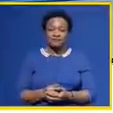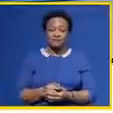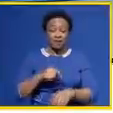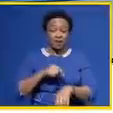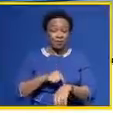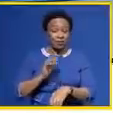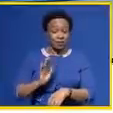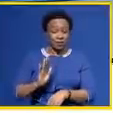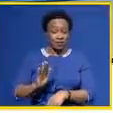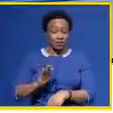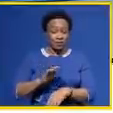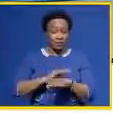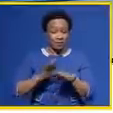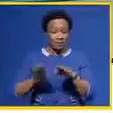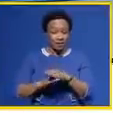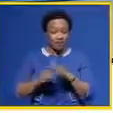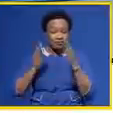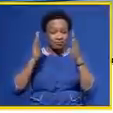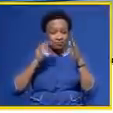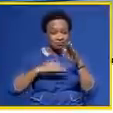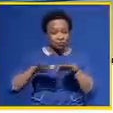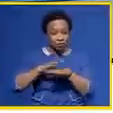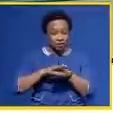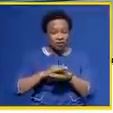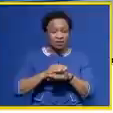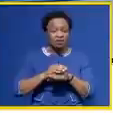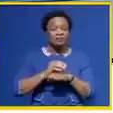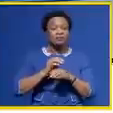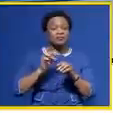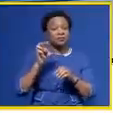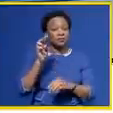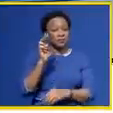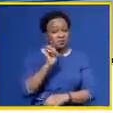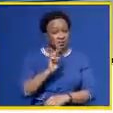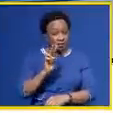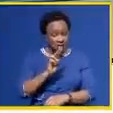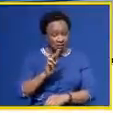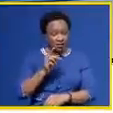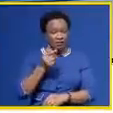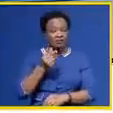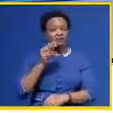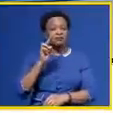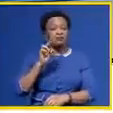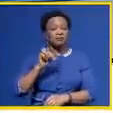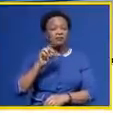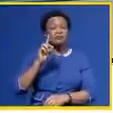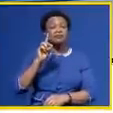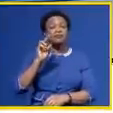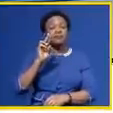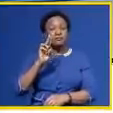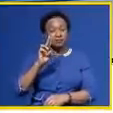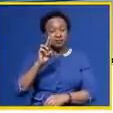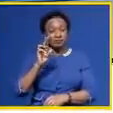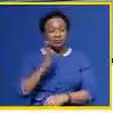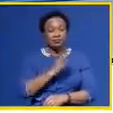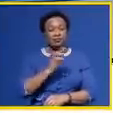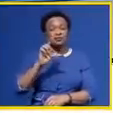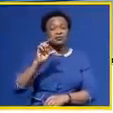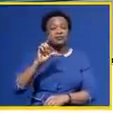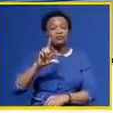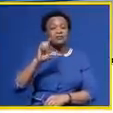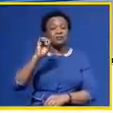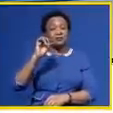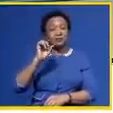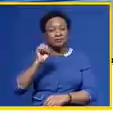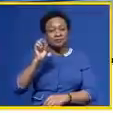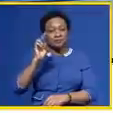Wakati huo huo, makamu mwenyekiti wa chama cha demokrasia na maendeleo CHADEMA Bara Tundu Lissu amekuwa kada wa kwanza kuchukua fomu za uteuzi